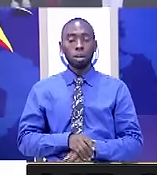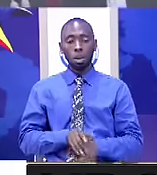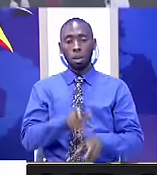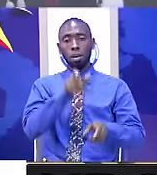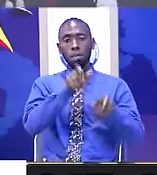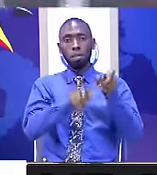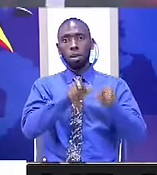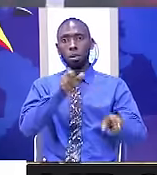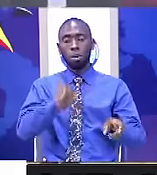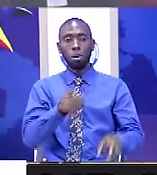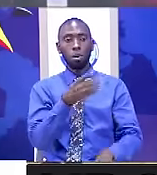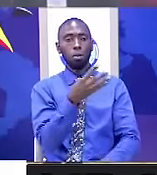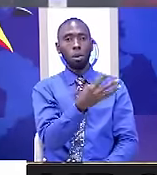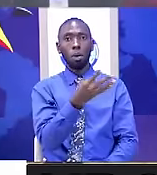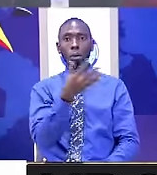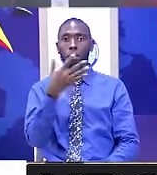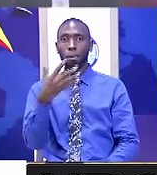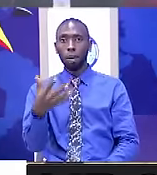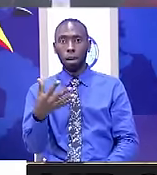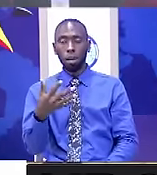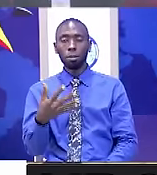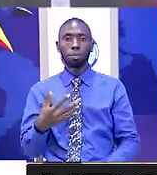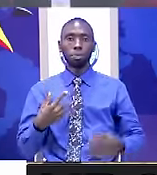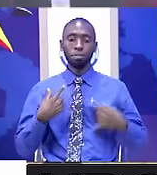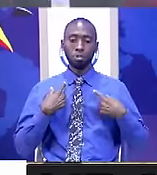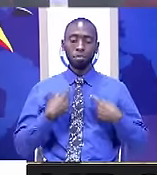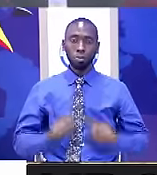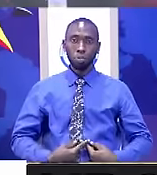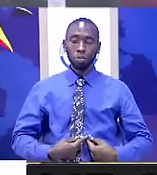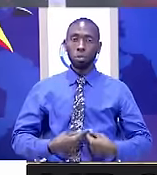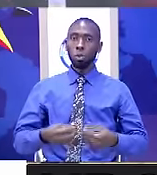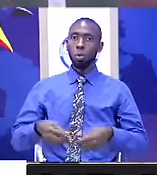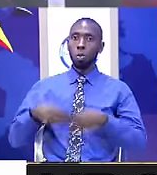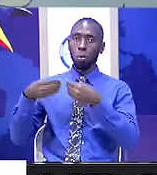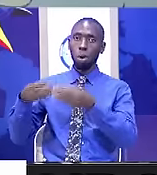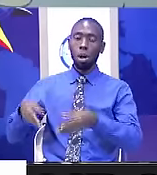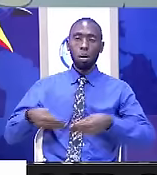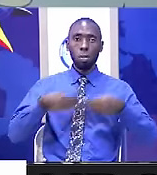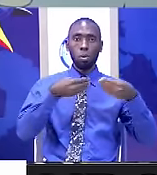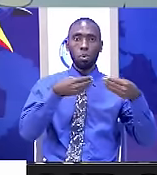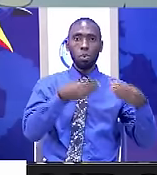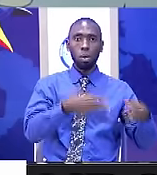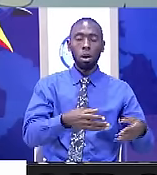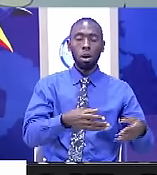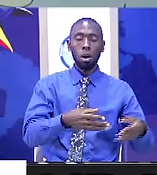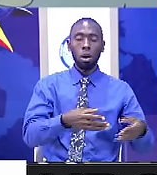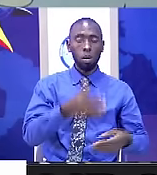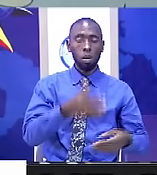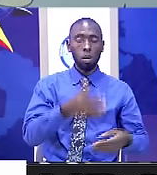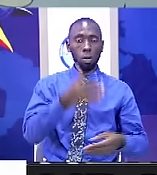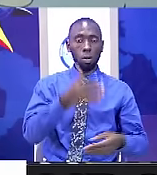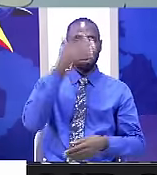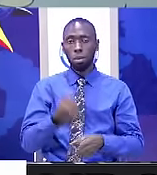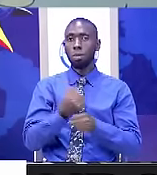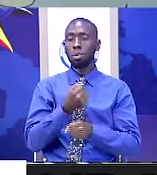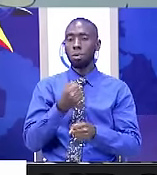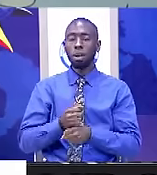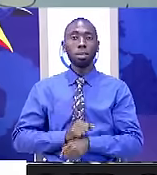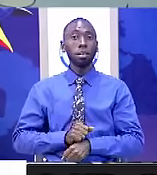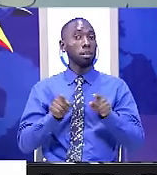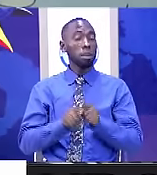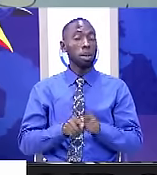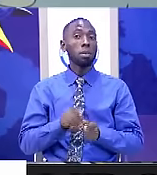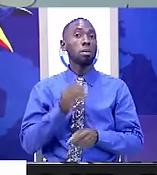abalina okusiimibwa bakuweebwa emidaali olw'omulimu gwe bakoze okutambuza eggwanga. Bakubeerako n'eyaliko Kyabazinga